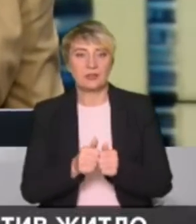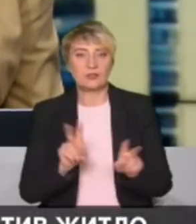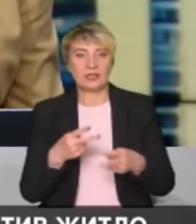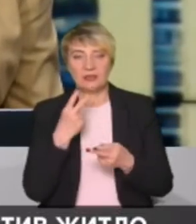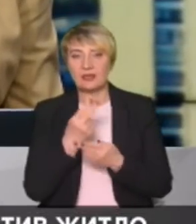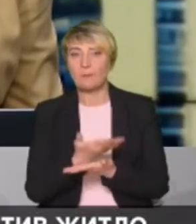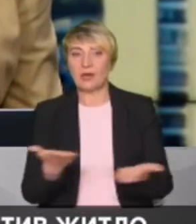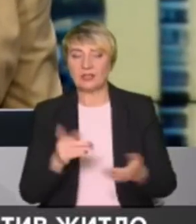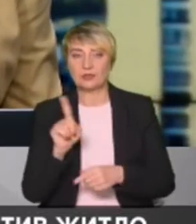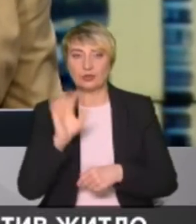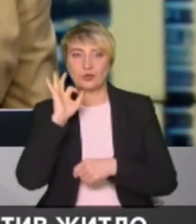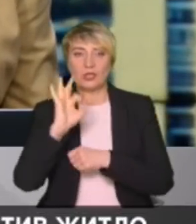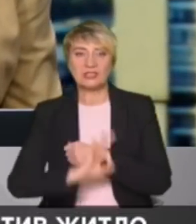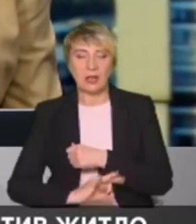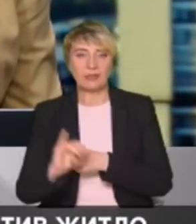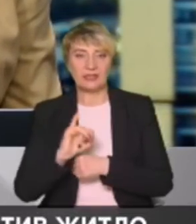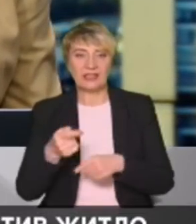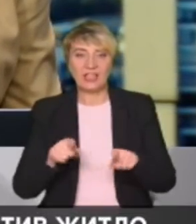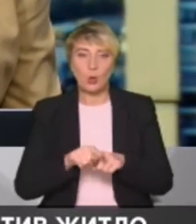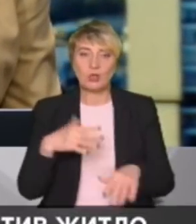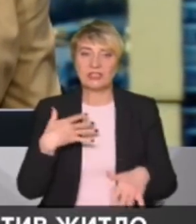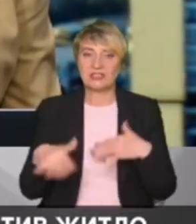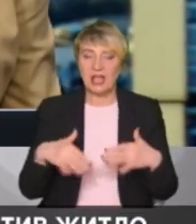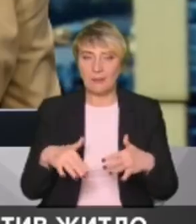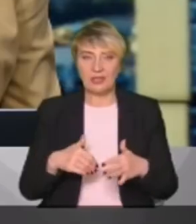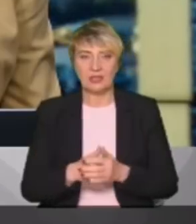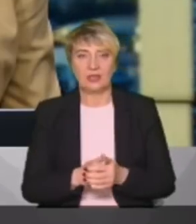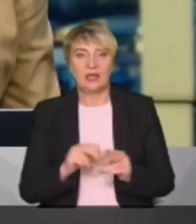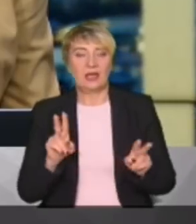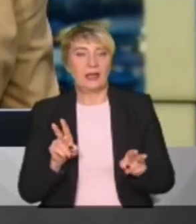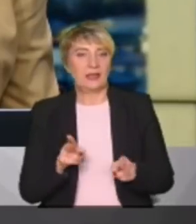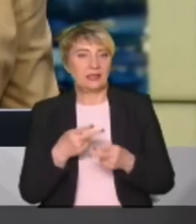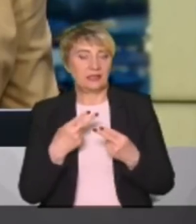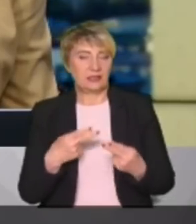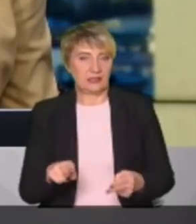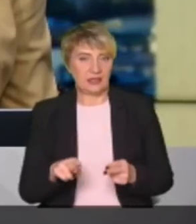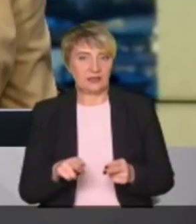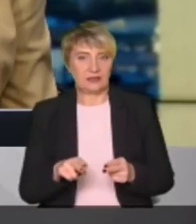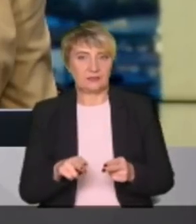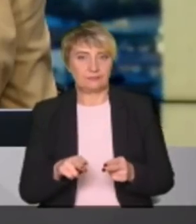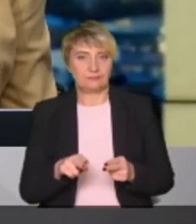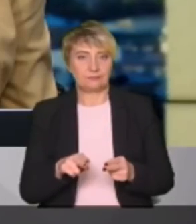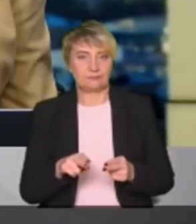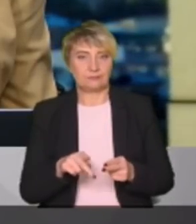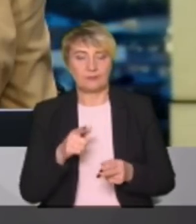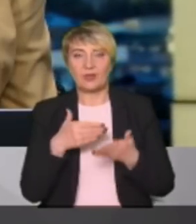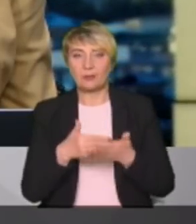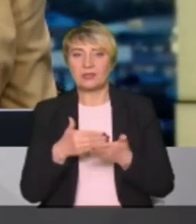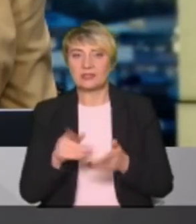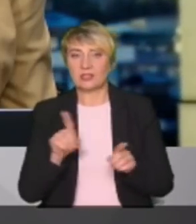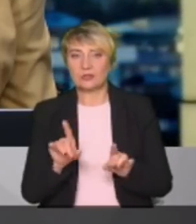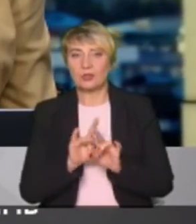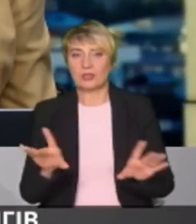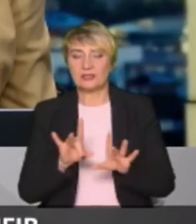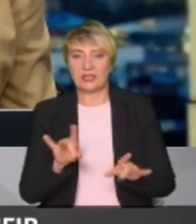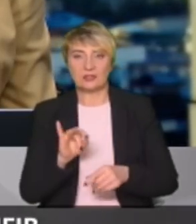что Запад такой слабый и не единый, не надо вот играть по тем линейкам, которые нам рисуют из